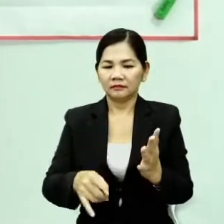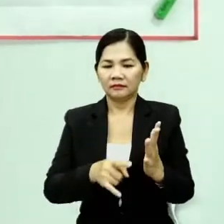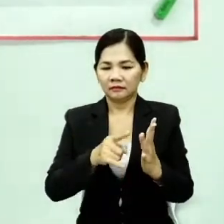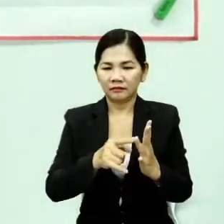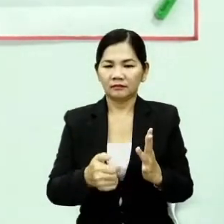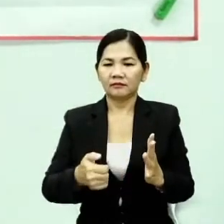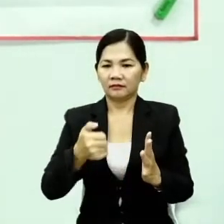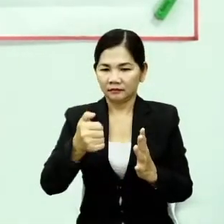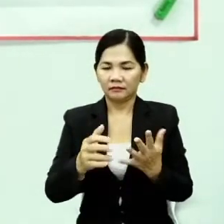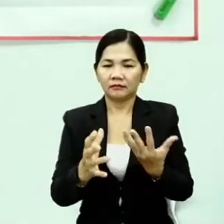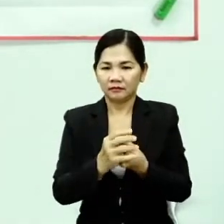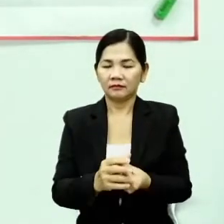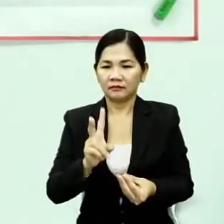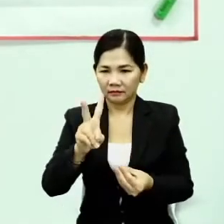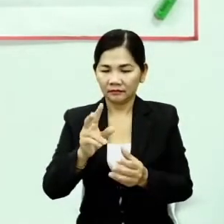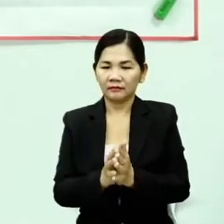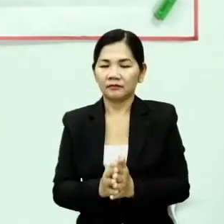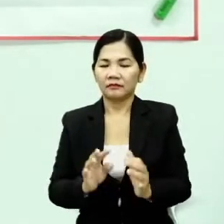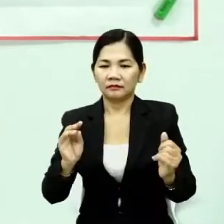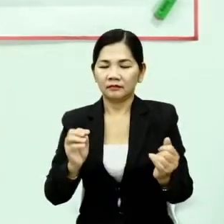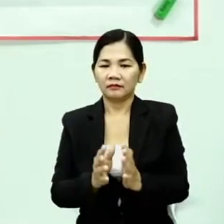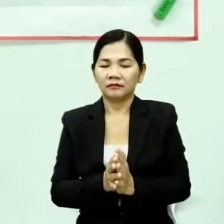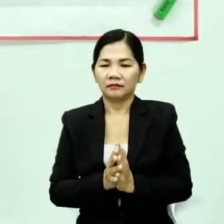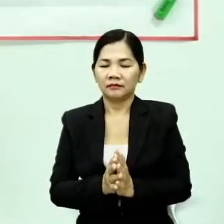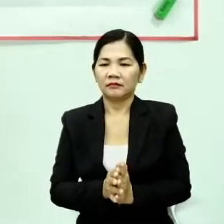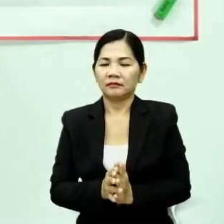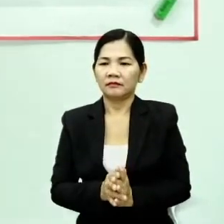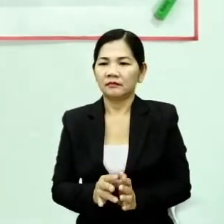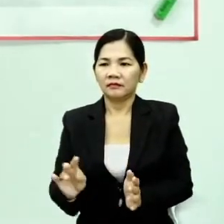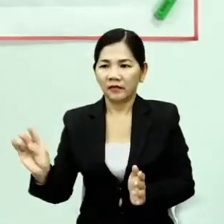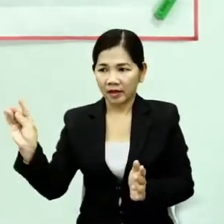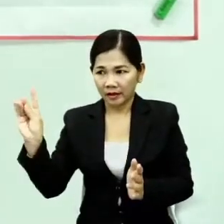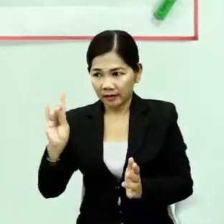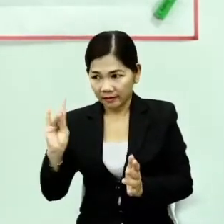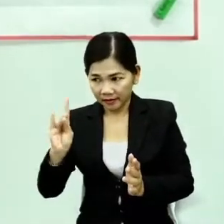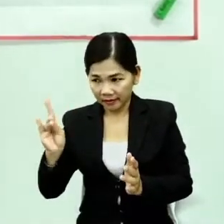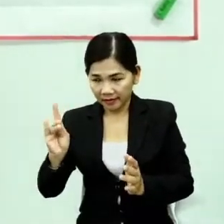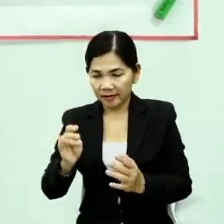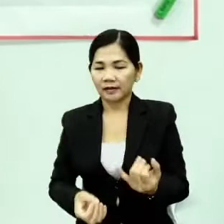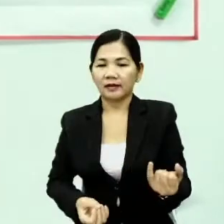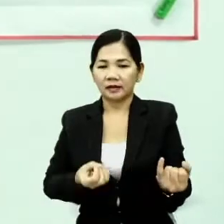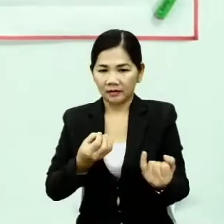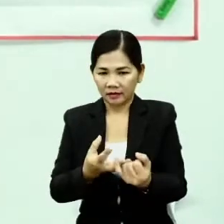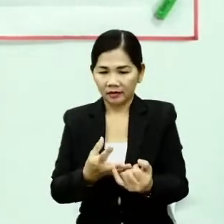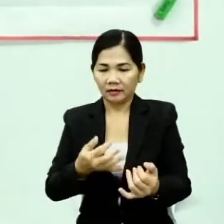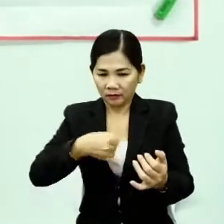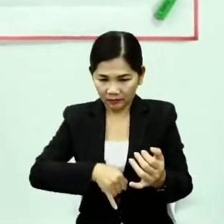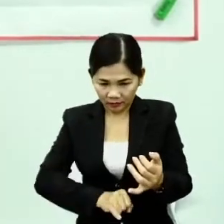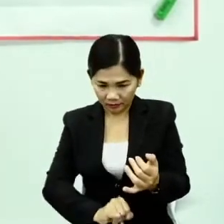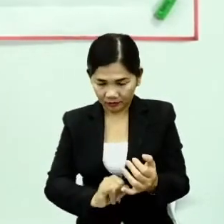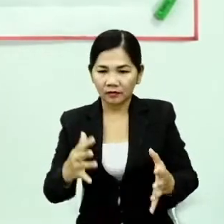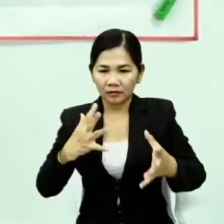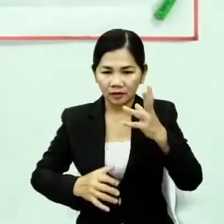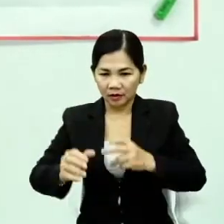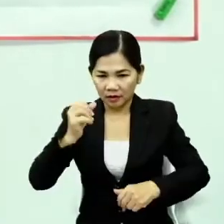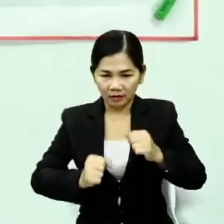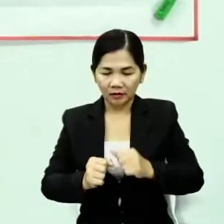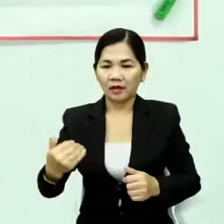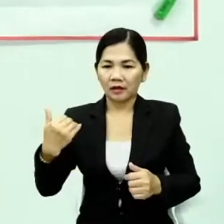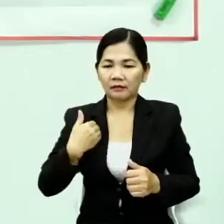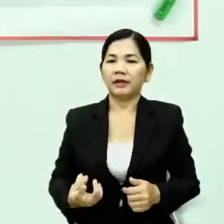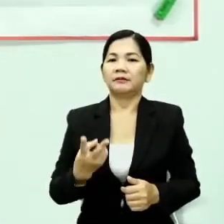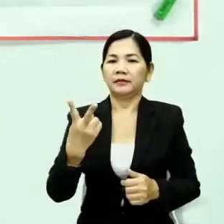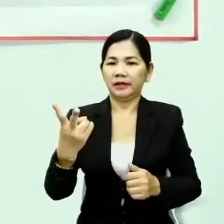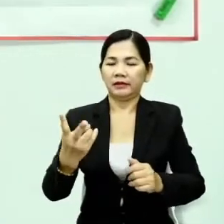pí nâng sạch chân châm con đau tật đó ai ban chầm nuôn pí chà tỏ hỏi lời cô một mớ chà còn này cạch cạp